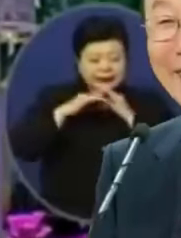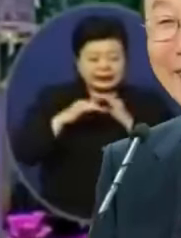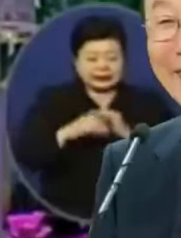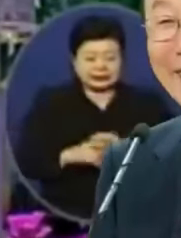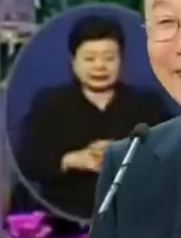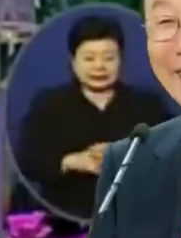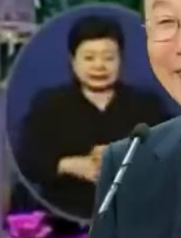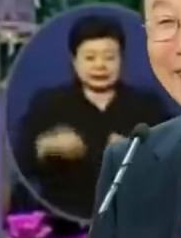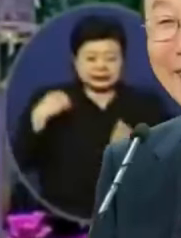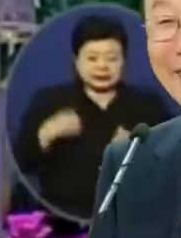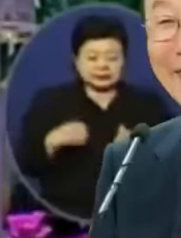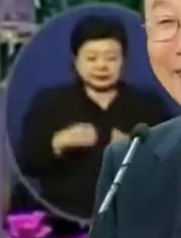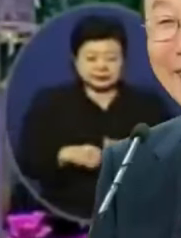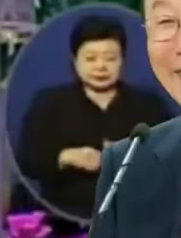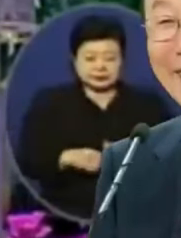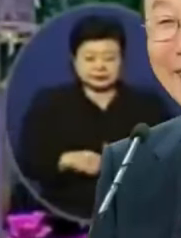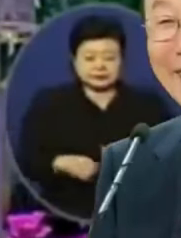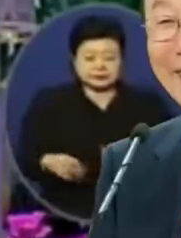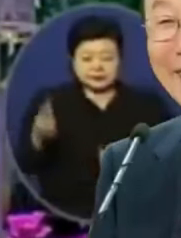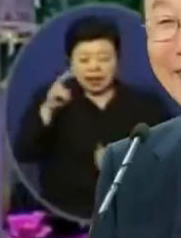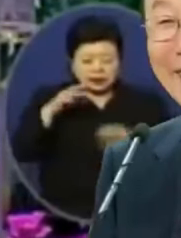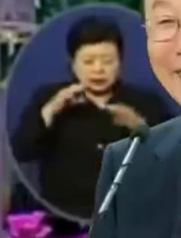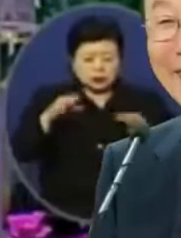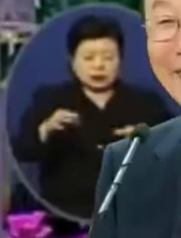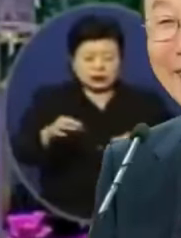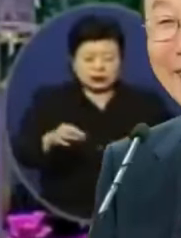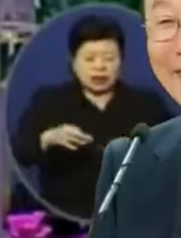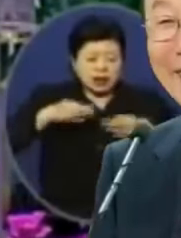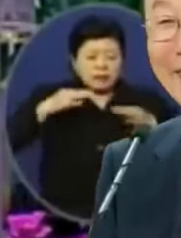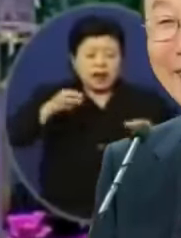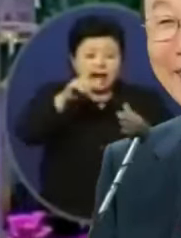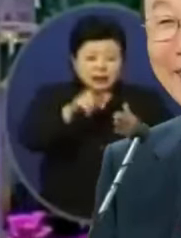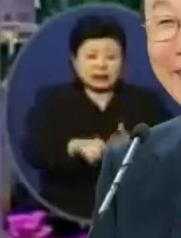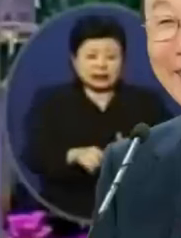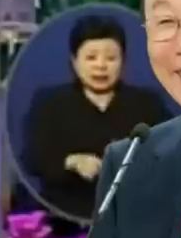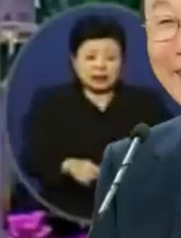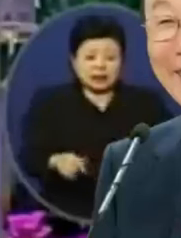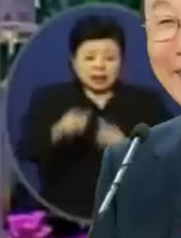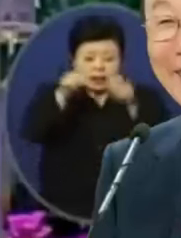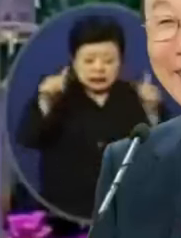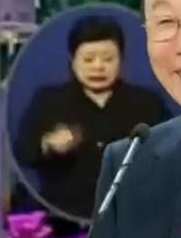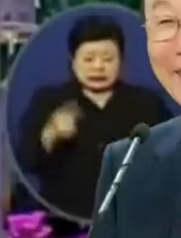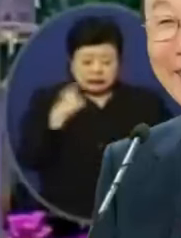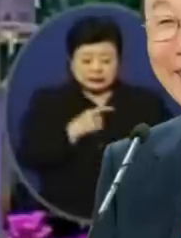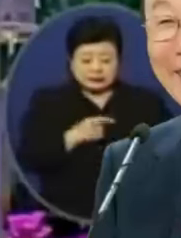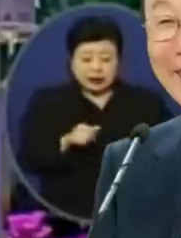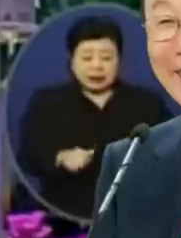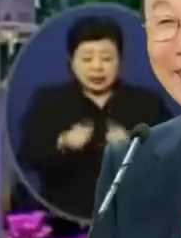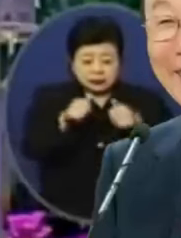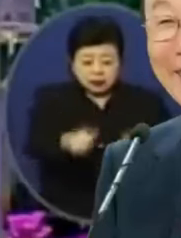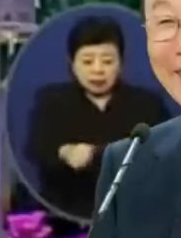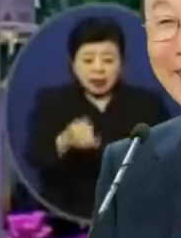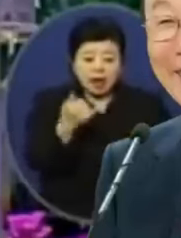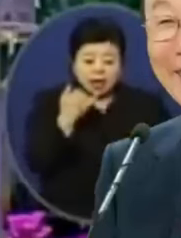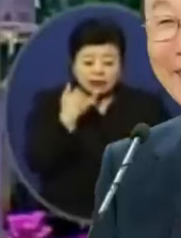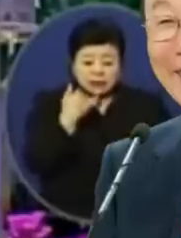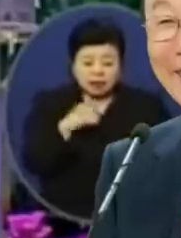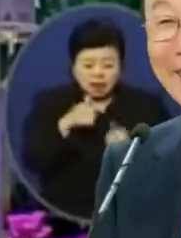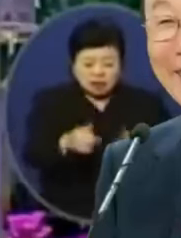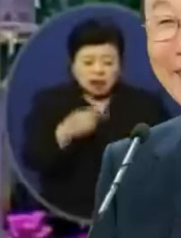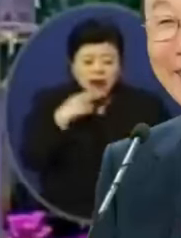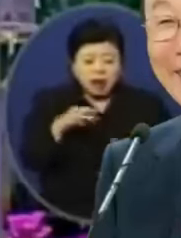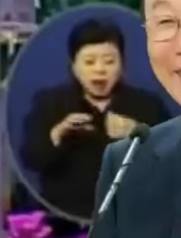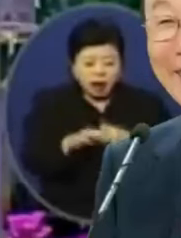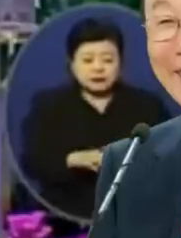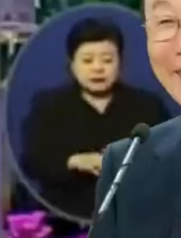삼형견과 양금과 생황 및 모든 악기의 소리가 들릴 때 내가 만든 신상 앞에 엎드려 절하면 좋거니와 너희가 만일 절하지